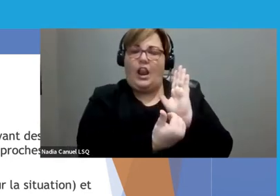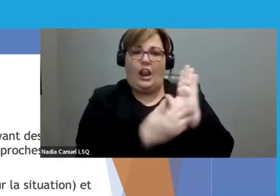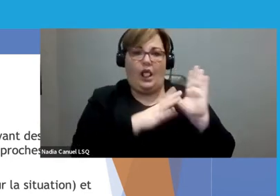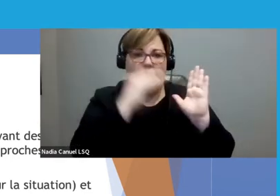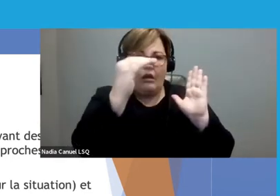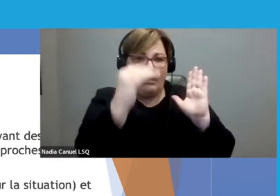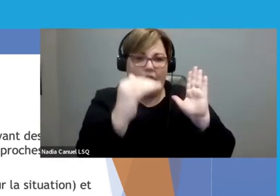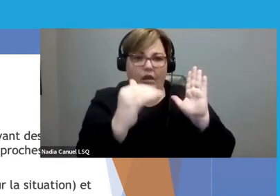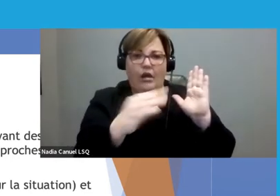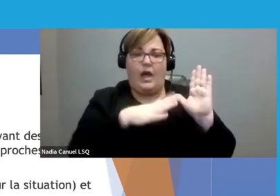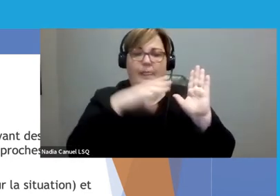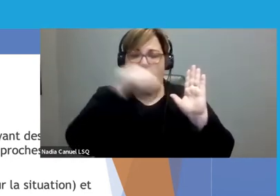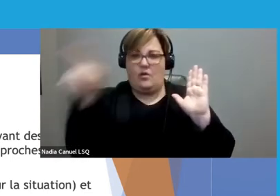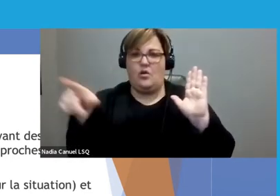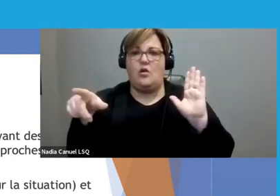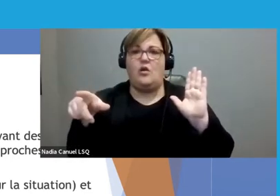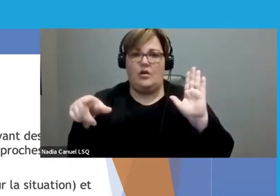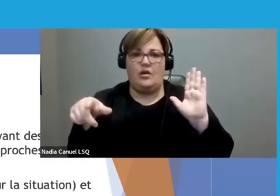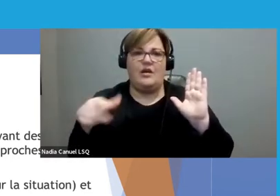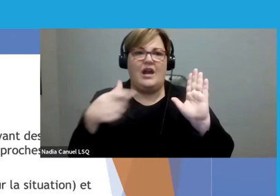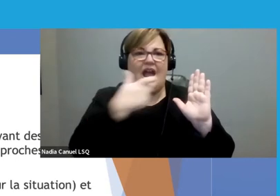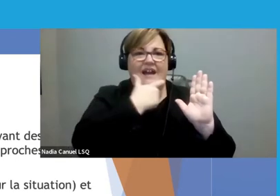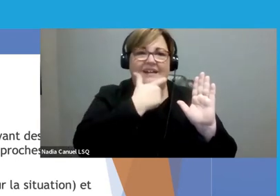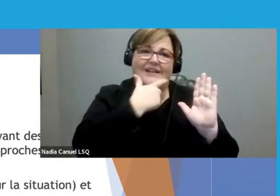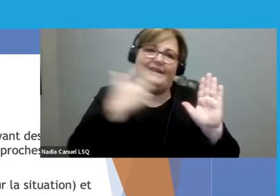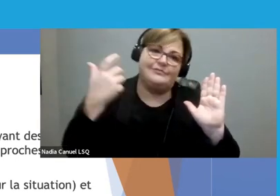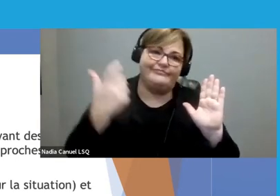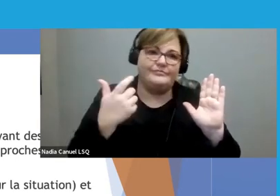qui existent, en tout cas en anglais,